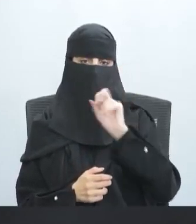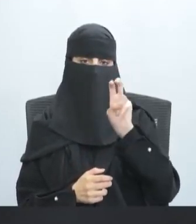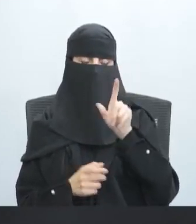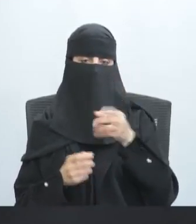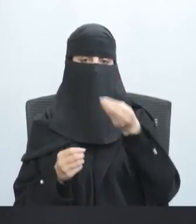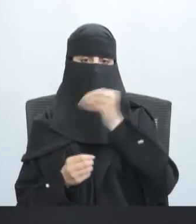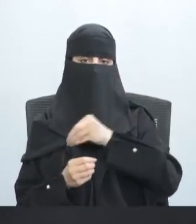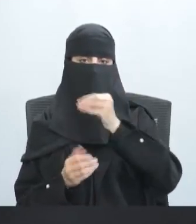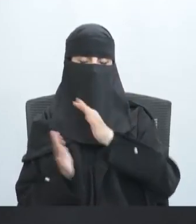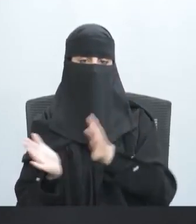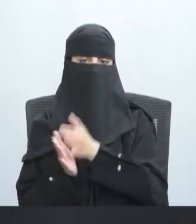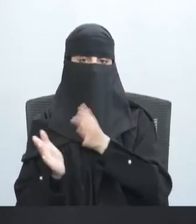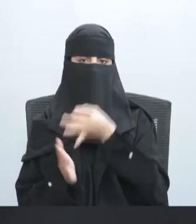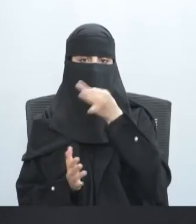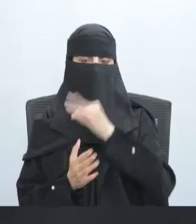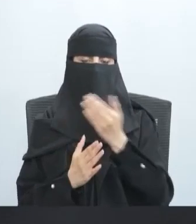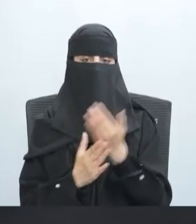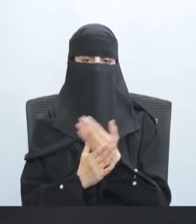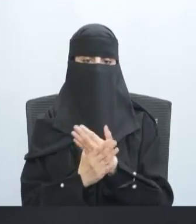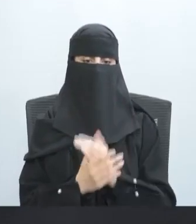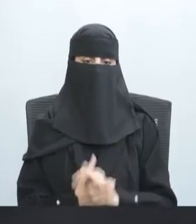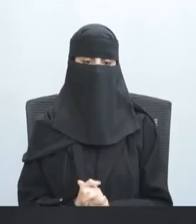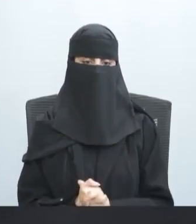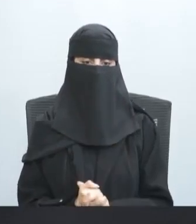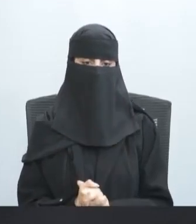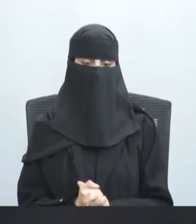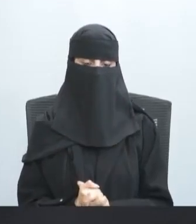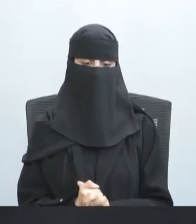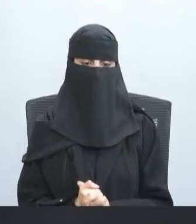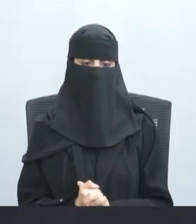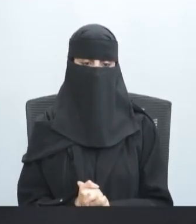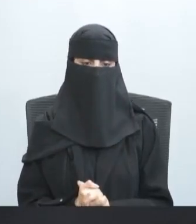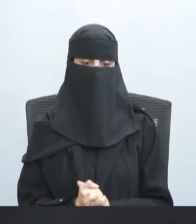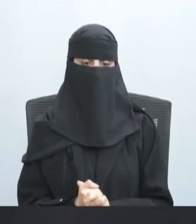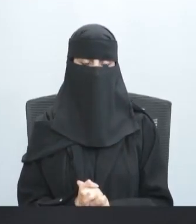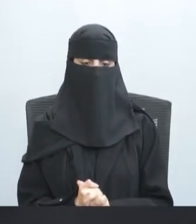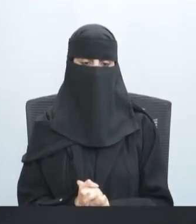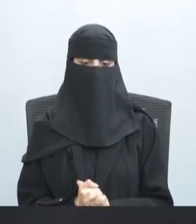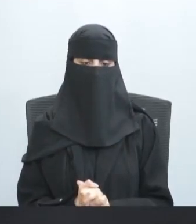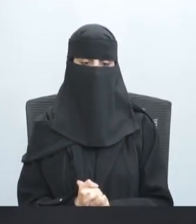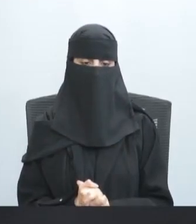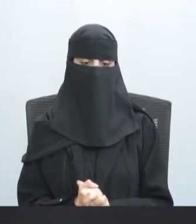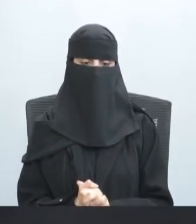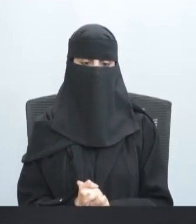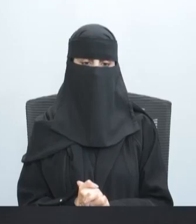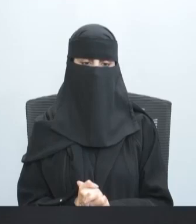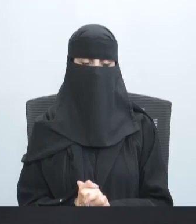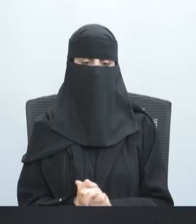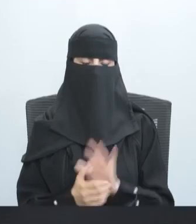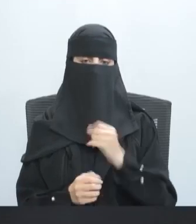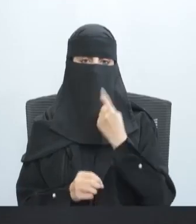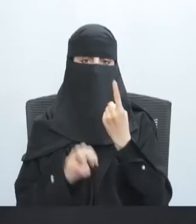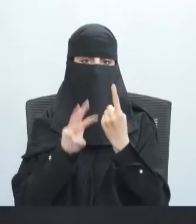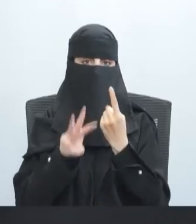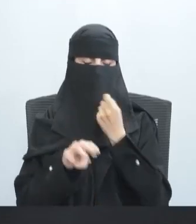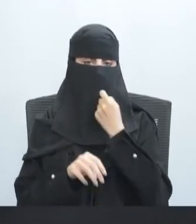ايضا يكون هي مكسبك او قيمه الاستثمار ام يكون لديك مثلا 1000 وتكسب في السنه